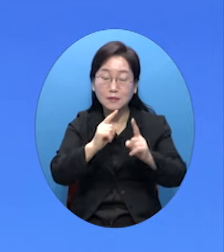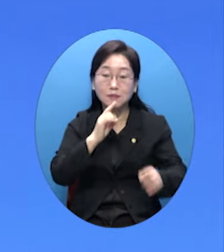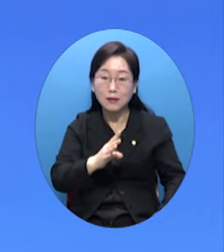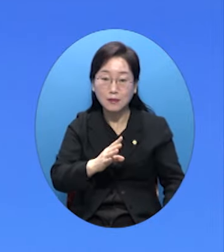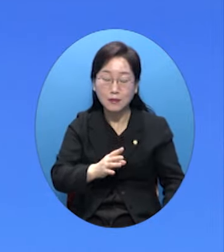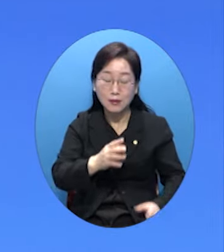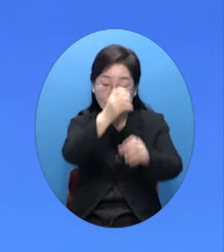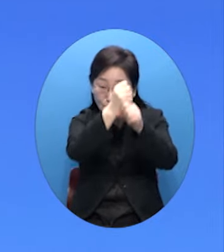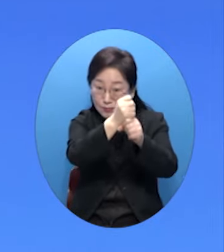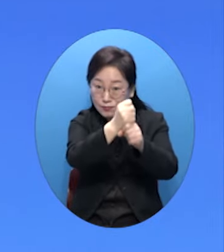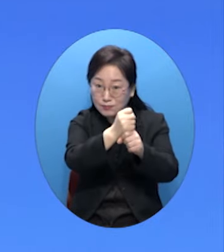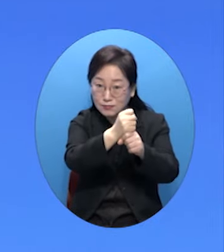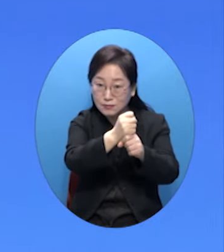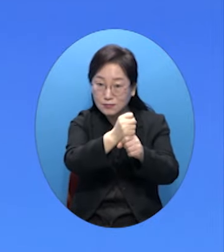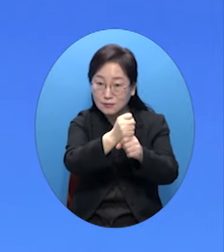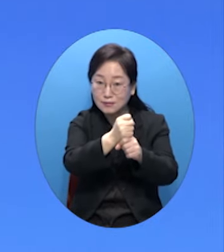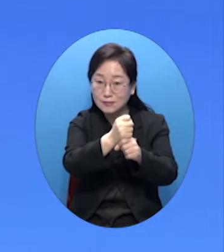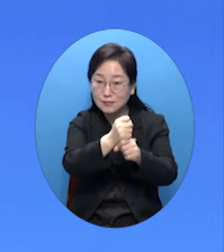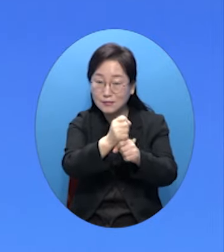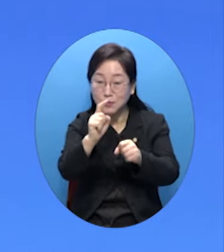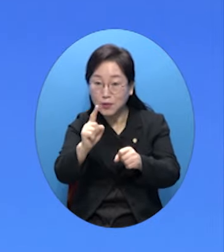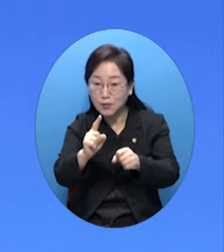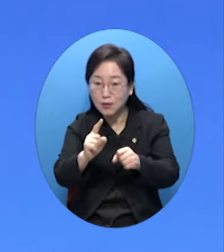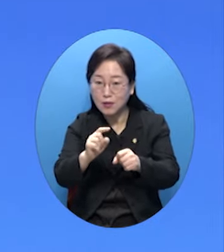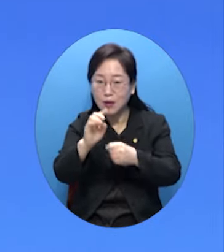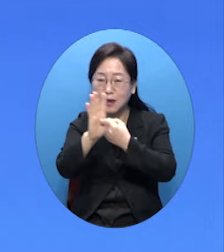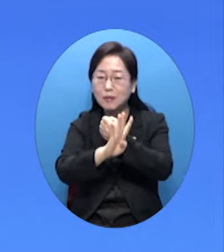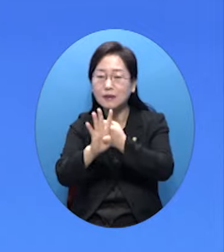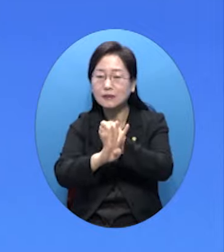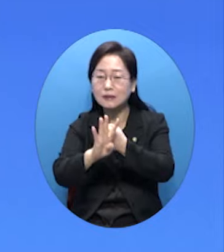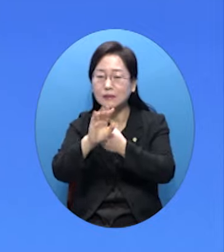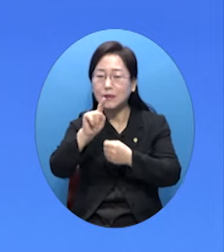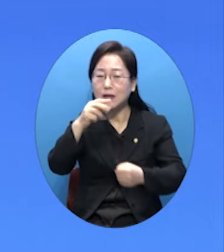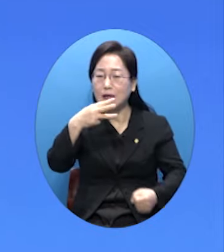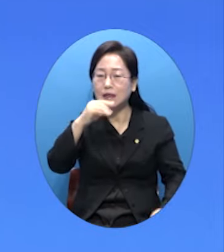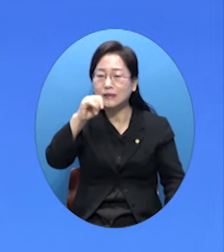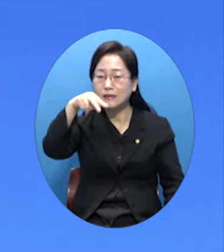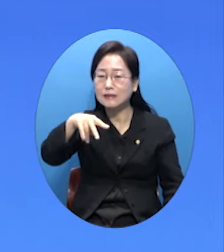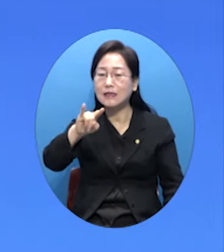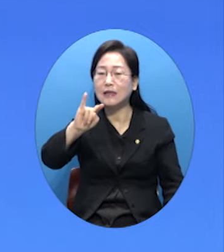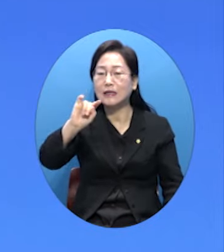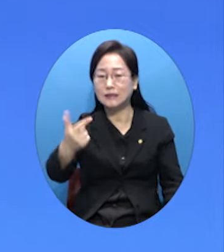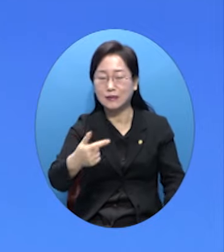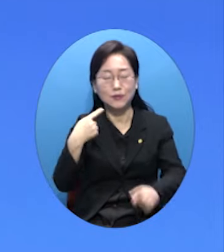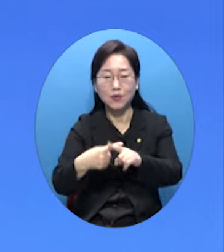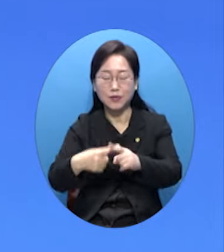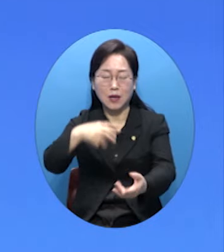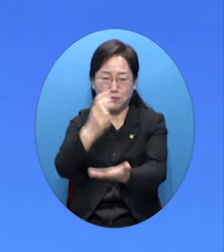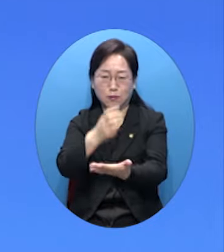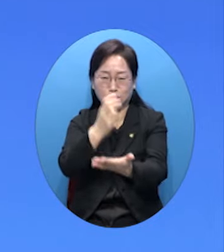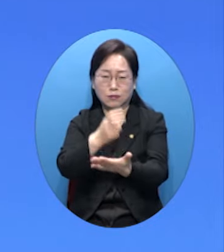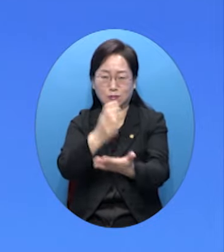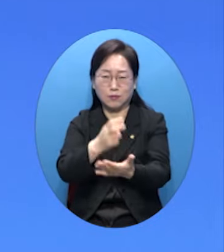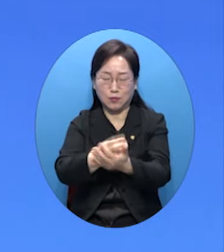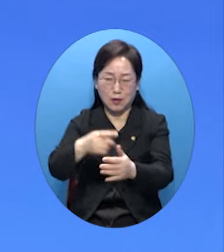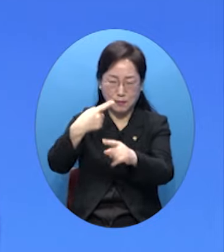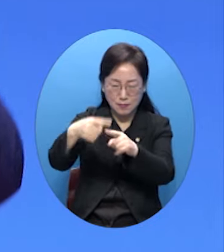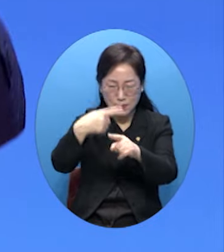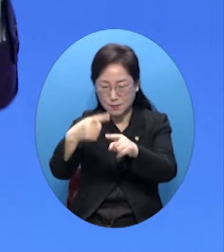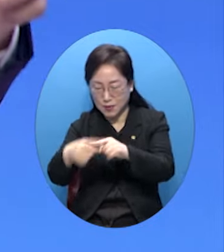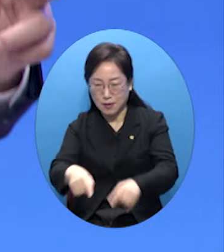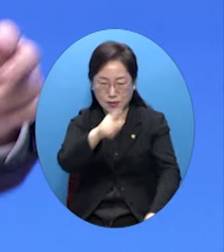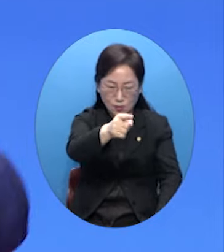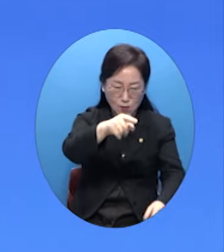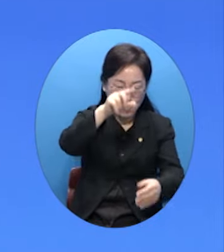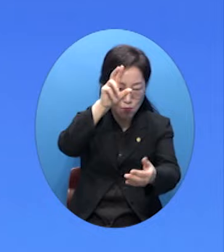말씀만 붙잡고 가면 바리새인이 되어버립니다. 바리새인. 율법주의자가 돼갖고 밤낮 판단만 해. 이 사람은